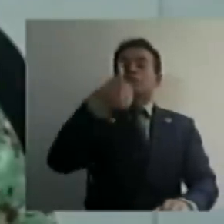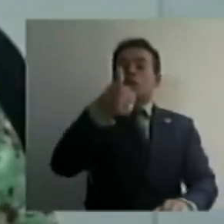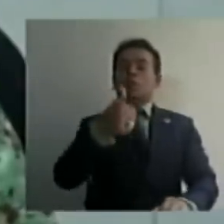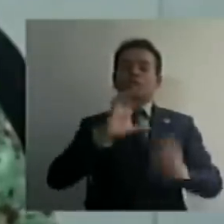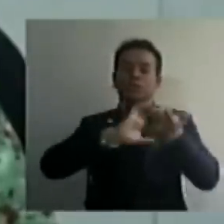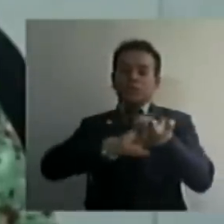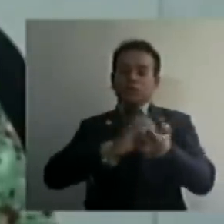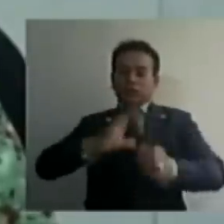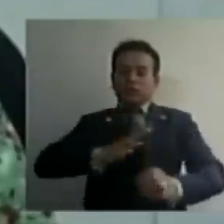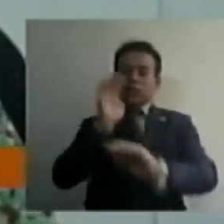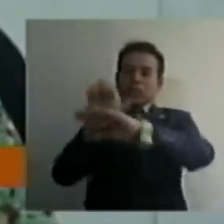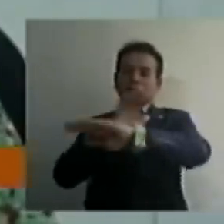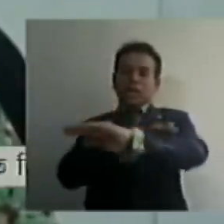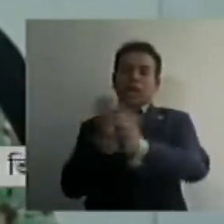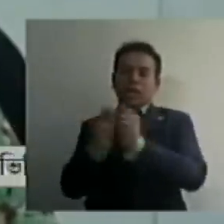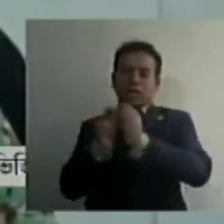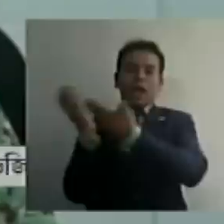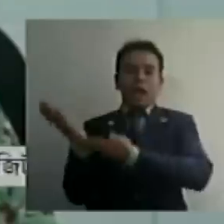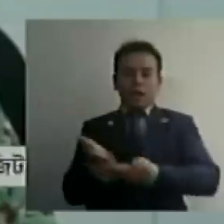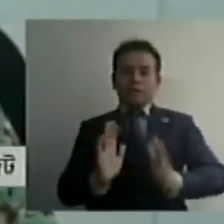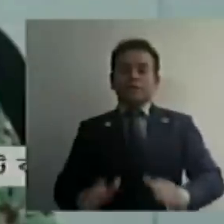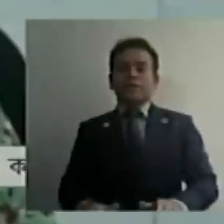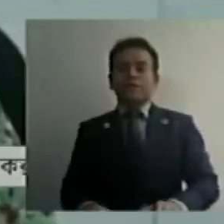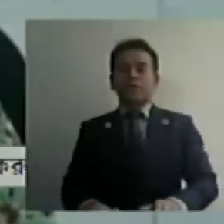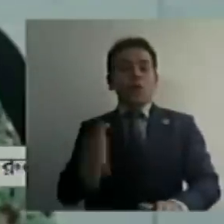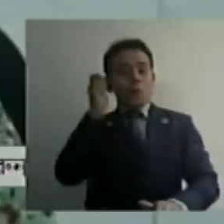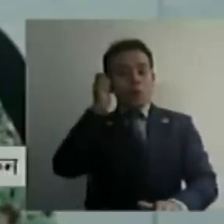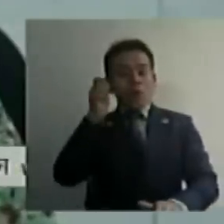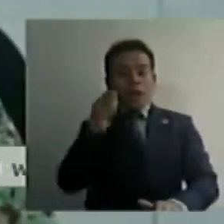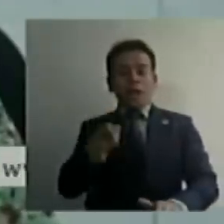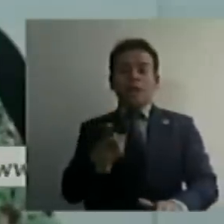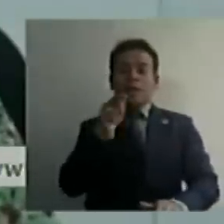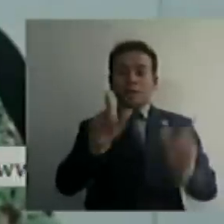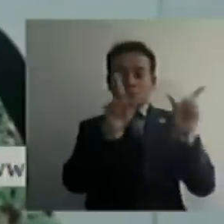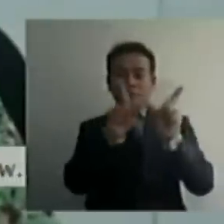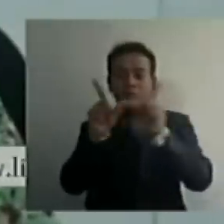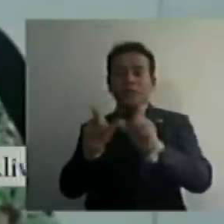মোবাইল ফোন এবং ওয়েবসাইটে স্বাস্থ্য পরামর্শ নিয়েছেন